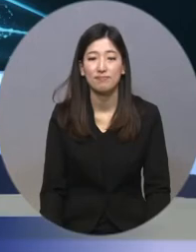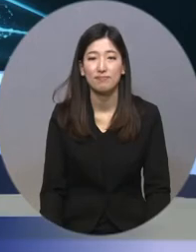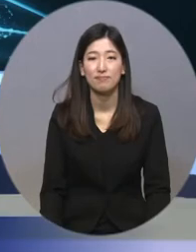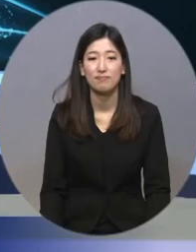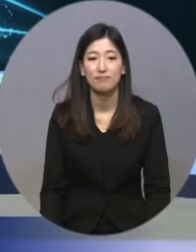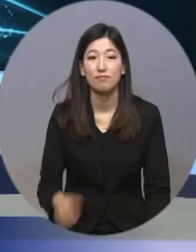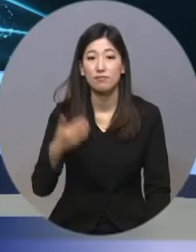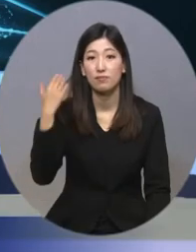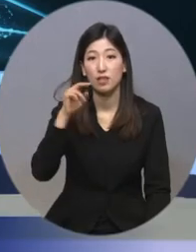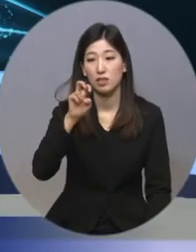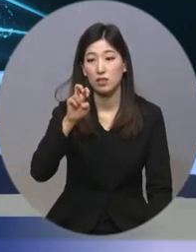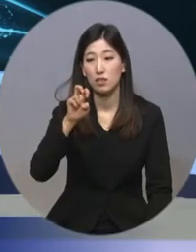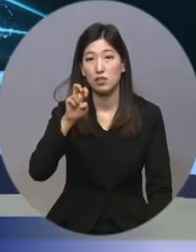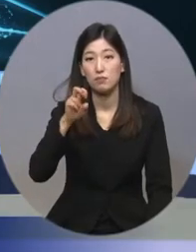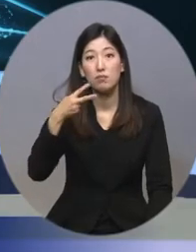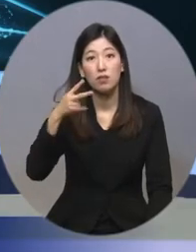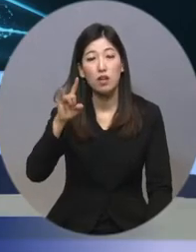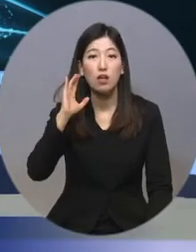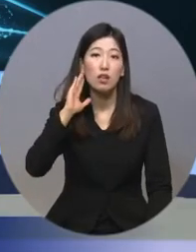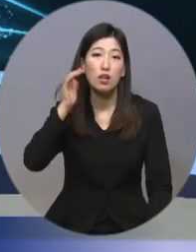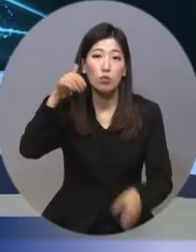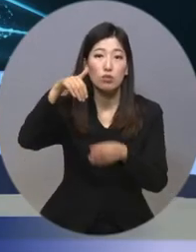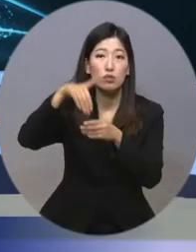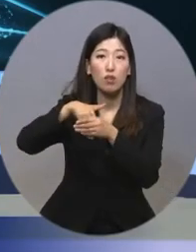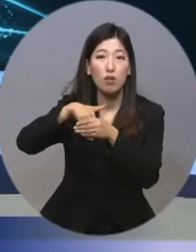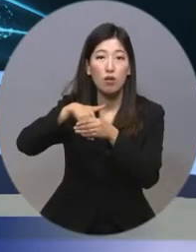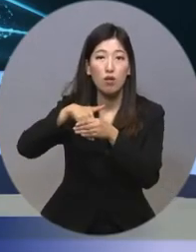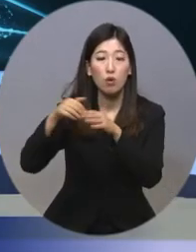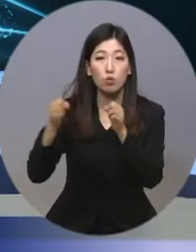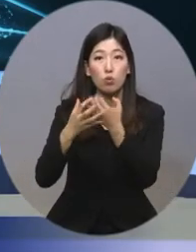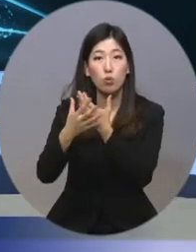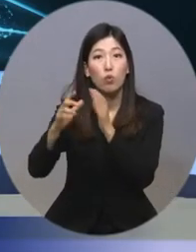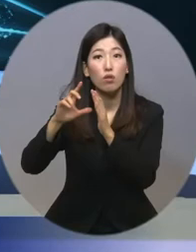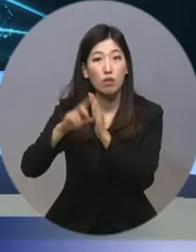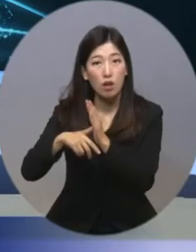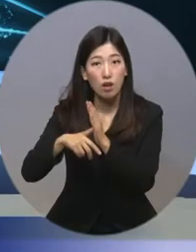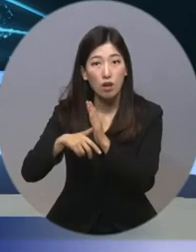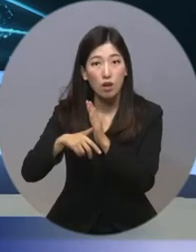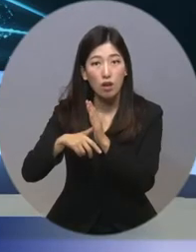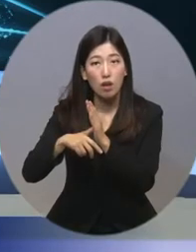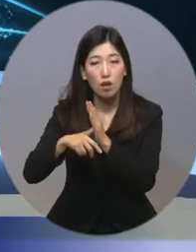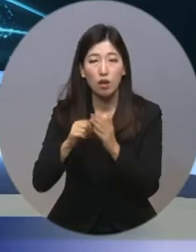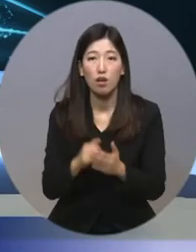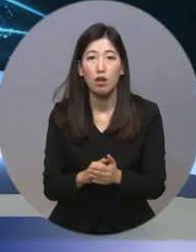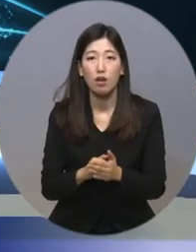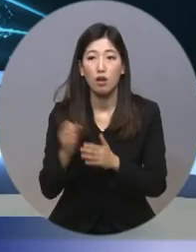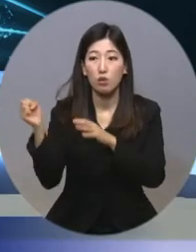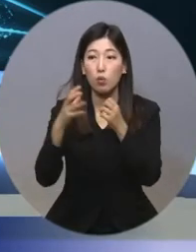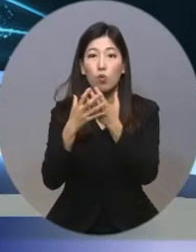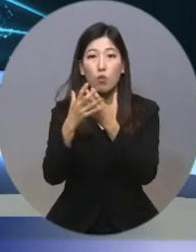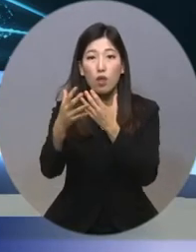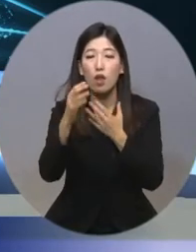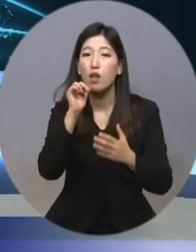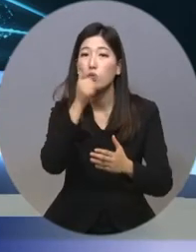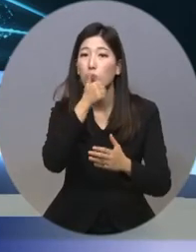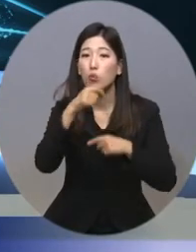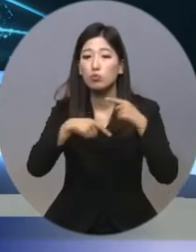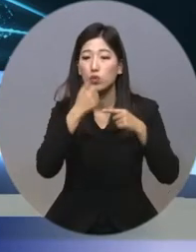지난 제20대 대선 토론 방송에서 토론자별 1대1 수어 통역 서비스를 생방송 중계한 복지TV가